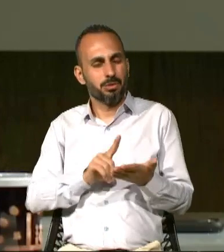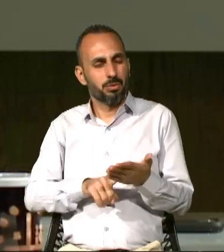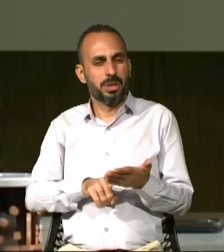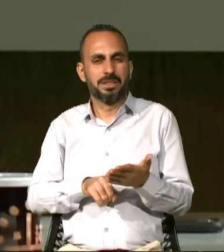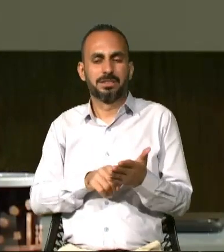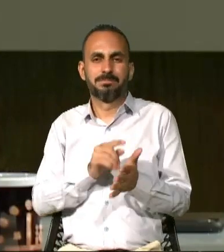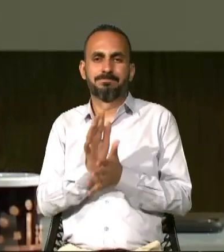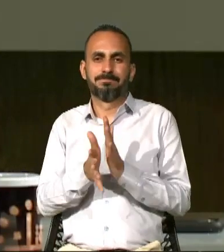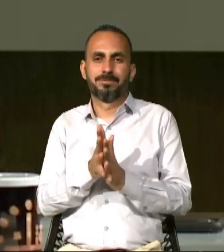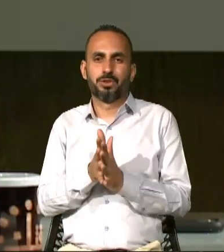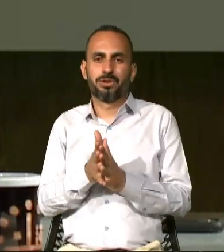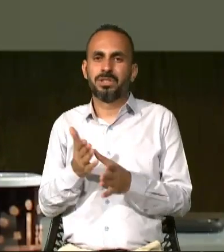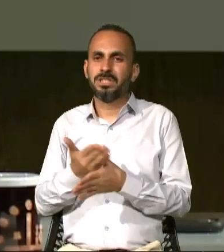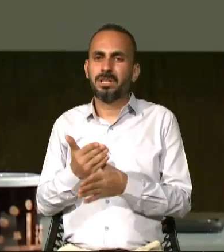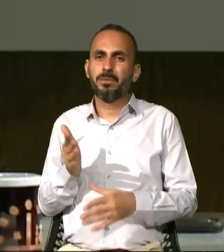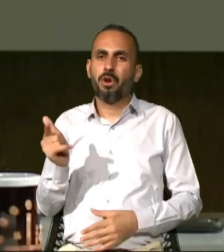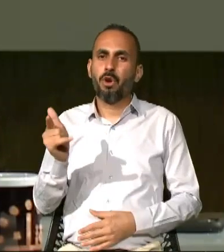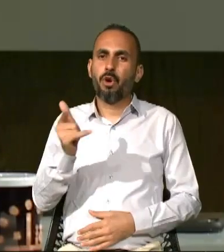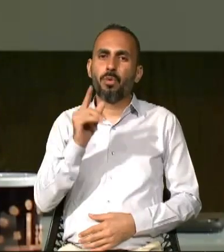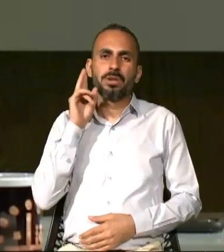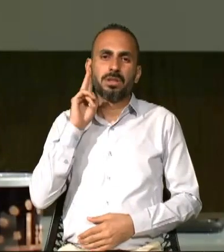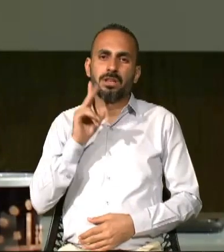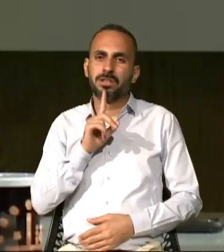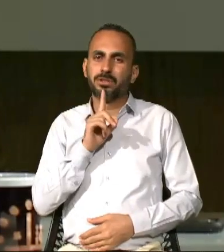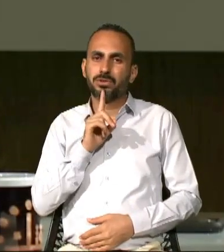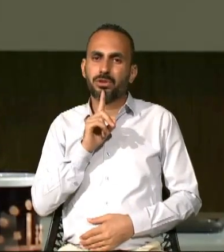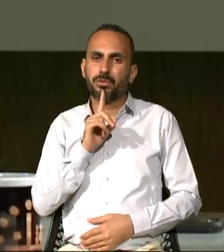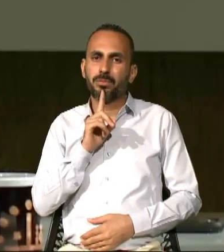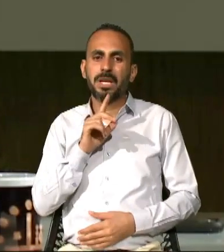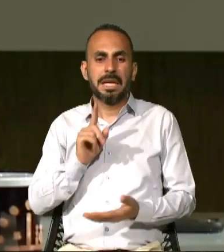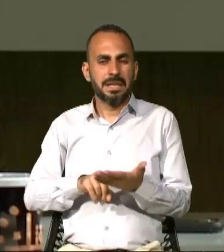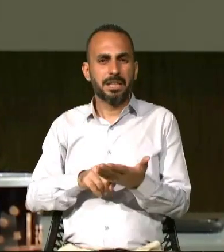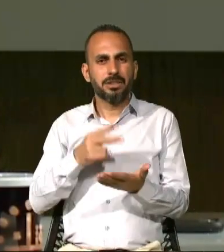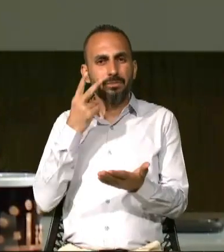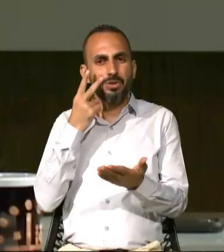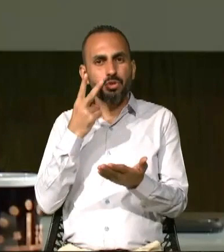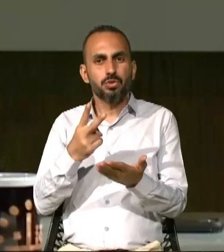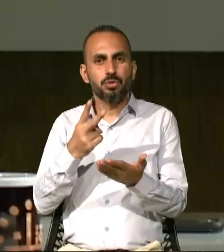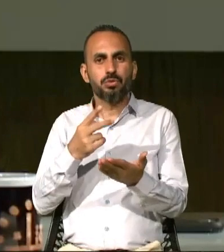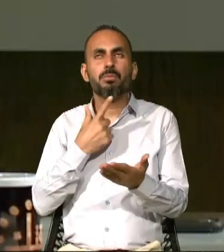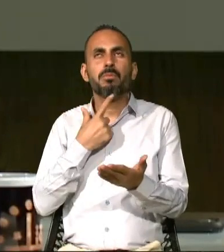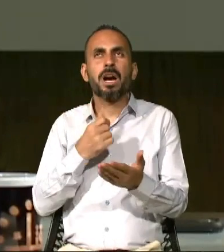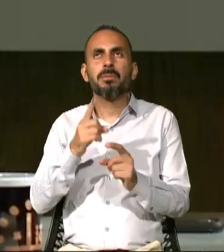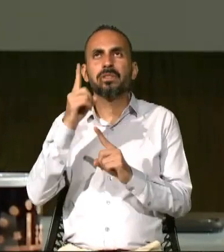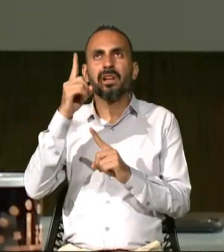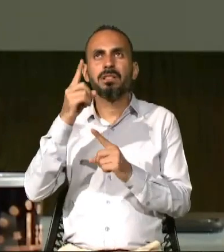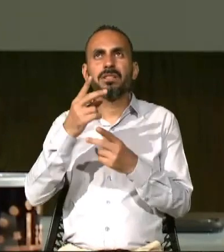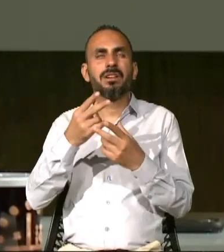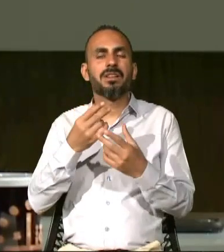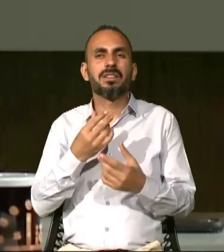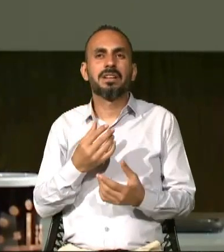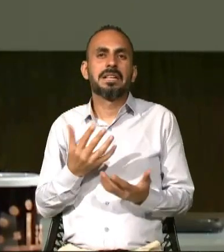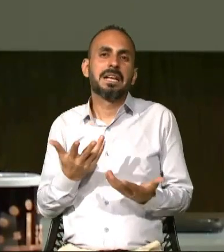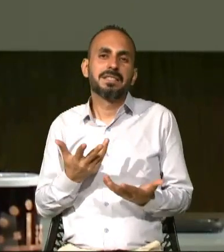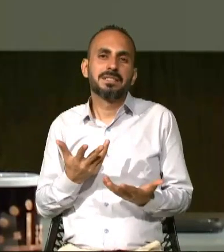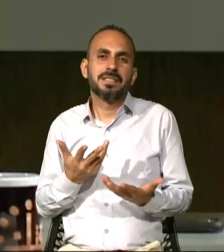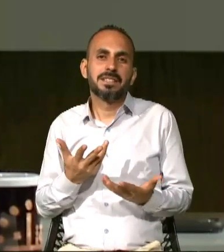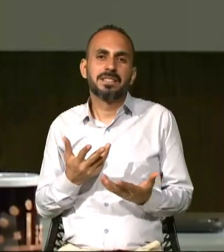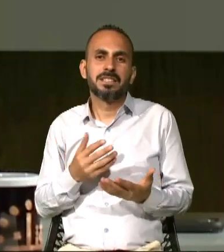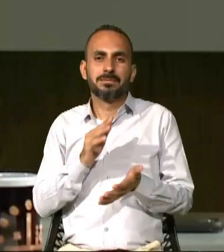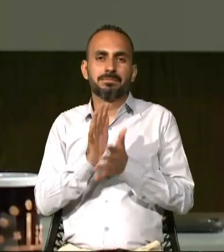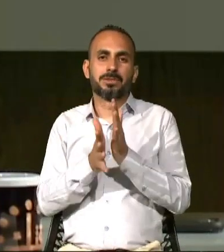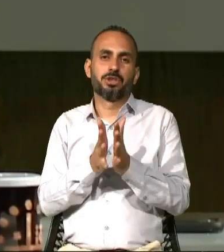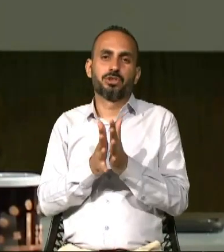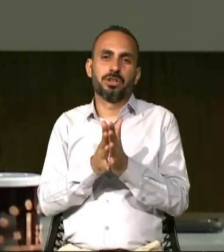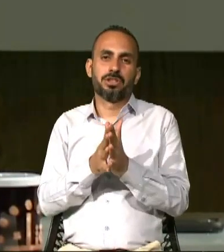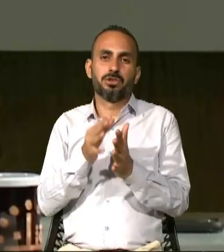فعلا محبه الرب ليهم بتشملهم. ودي رساله قويه. انا يعني شخصيا الرب شرفني خدمت